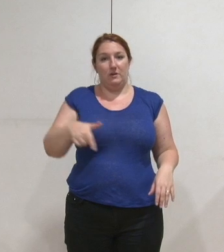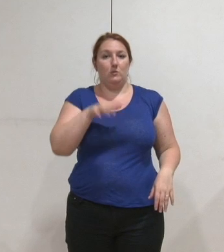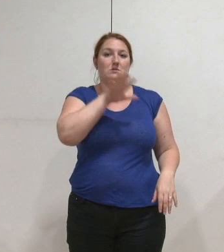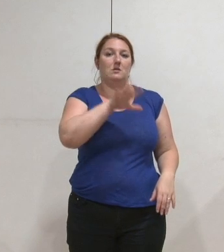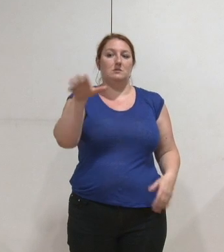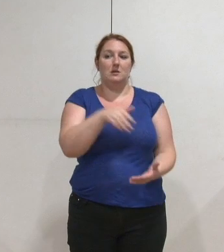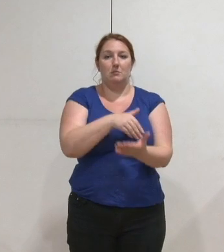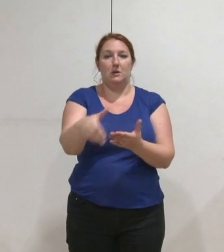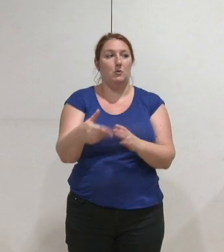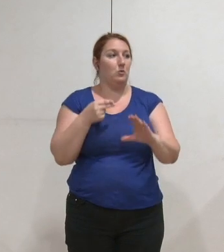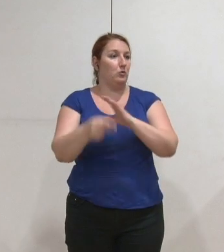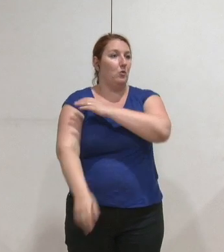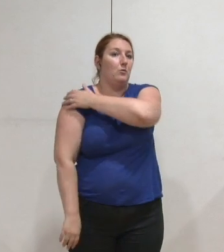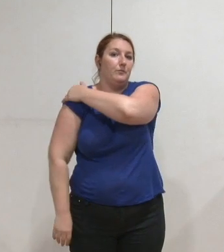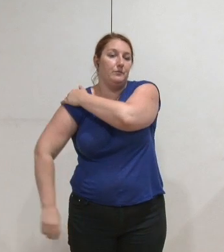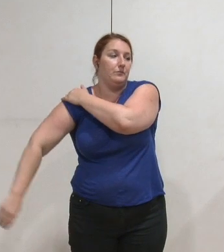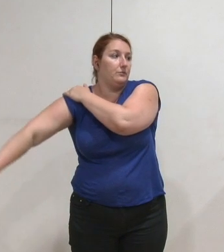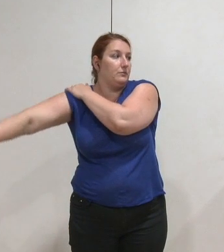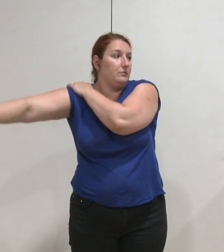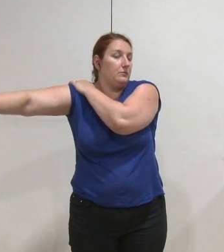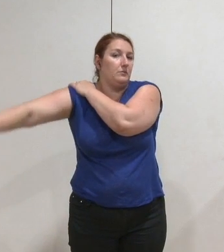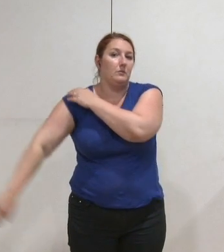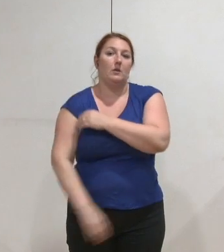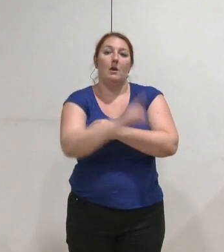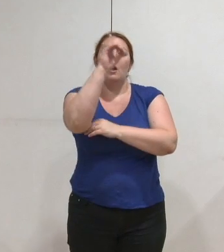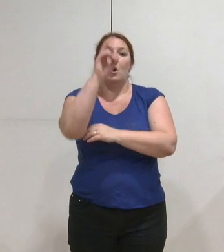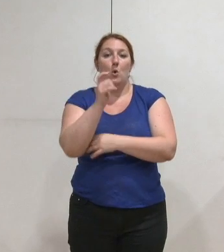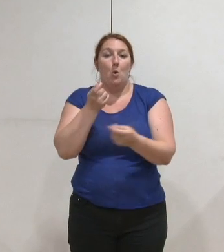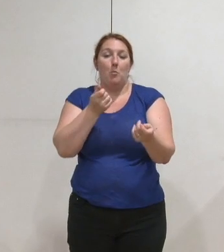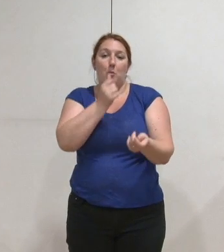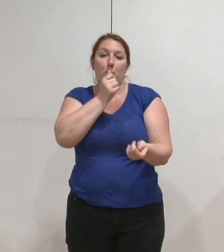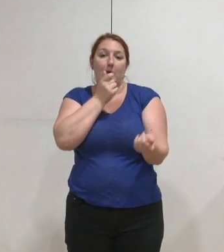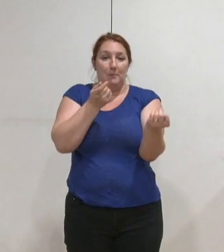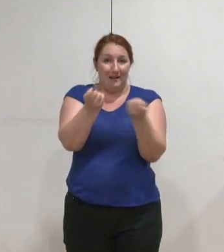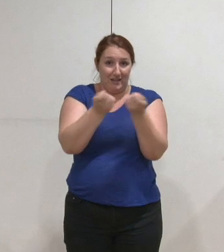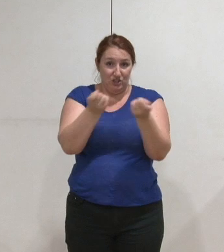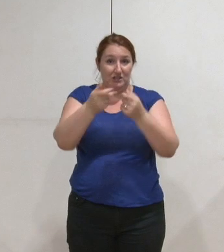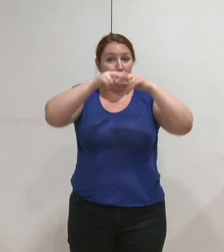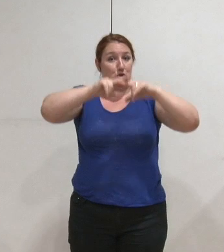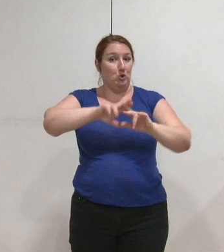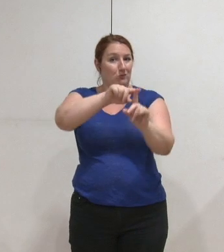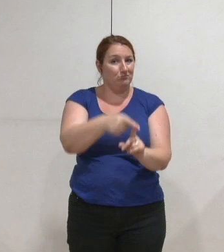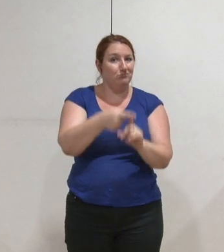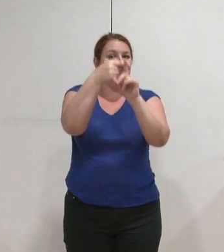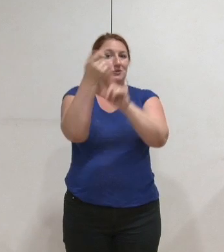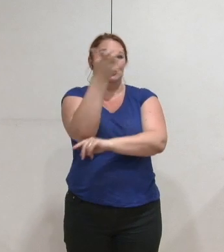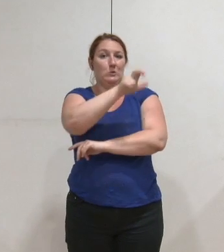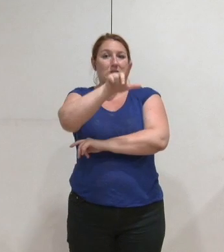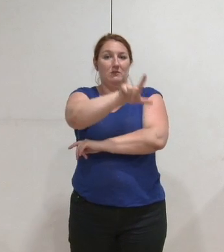d'euros à noter que la régie de l'eau potable laisse apparaître un sol excédentaire de